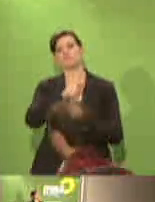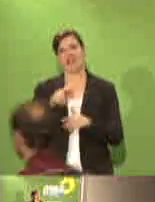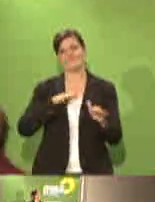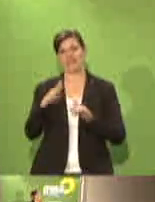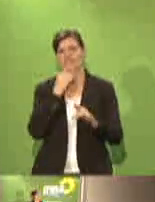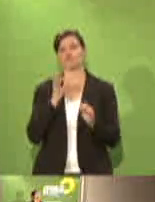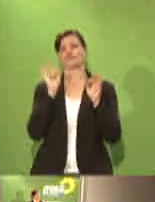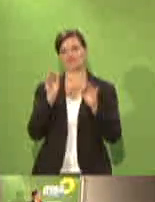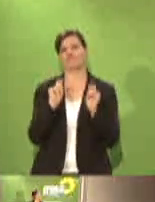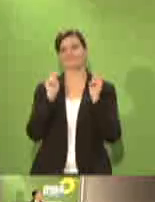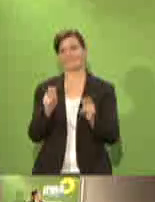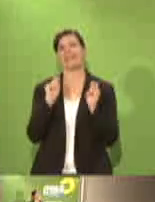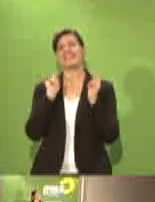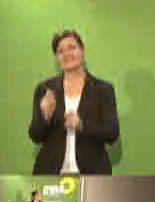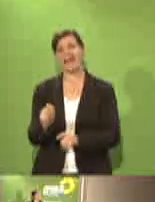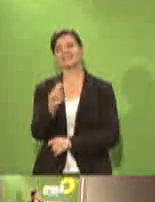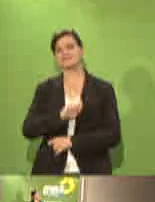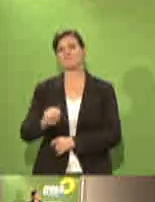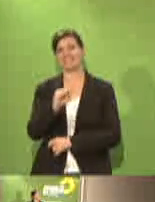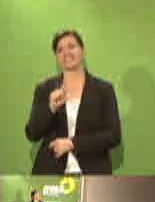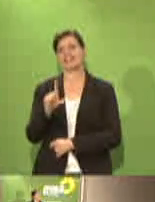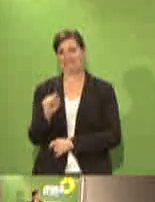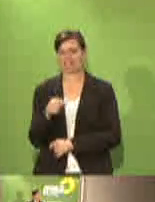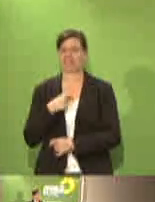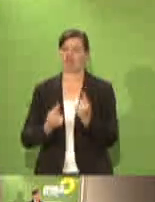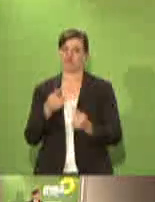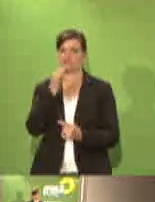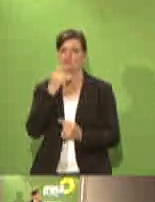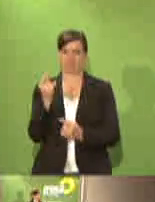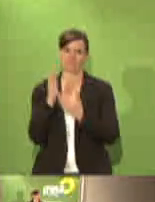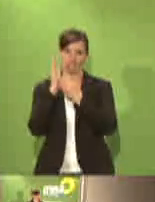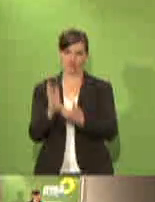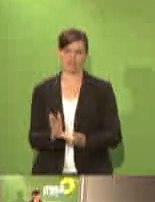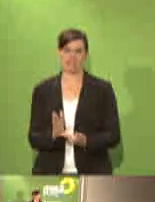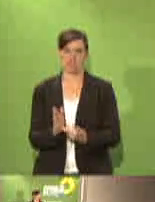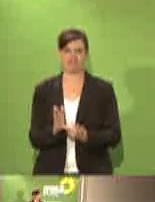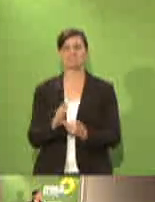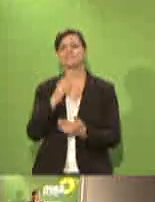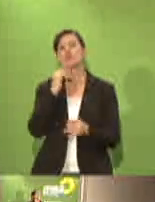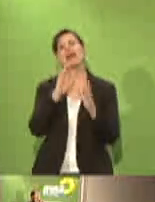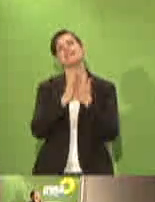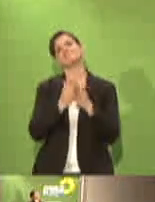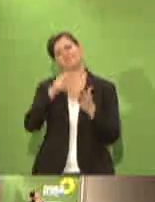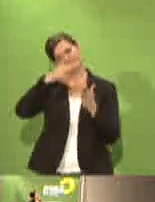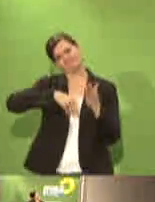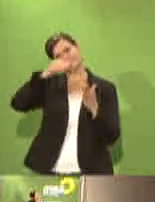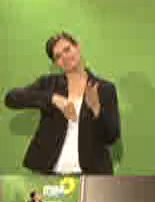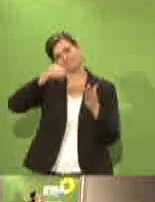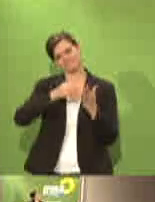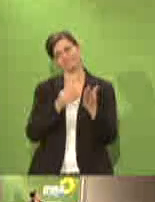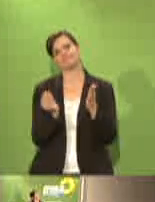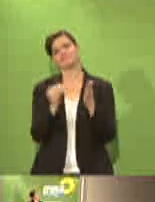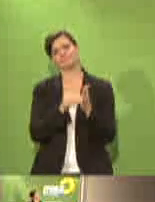Antrag stellt euch jetzt vor Sebastian Klick von der Grünen Jugend. Ich weise auch auf die Synopse hin. Die